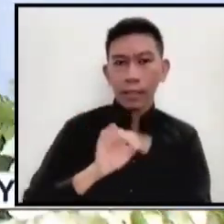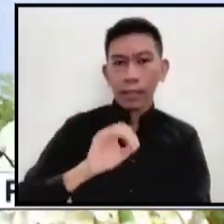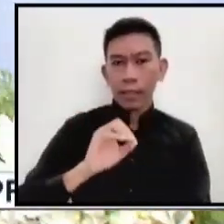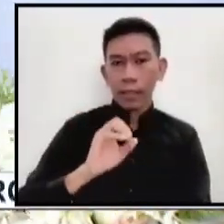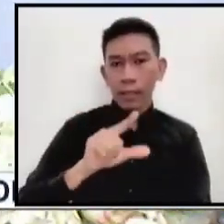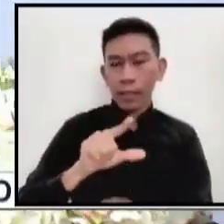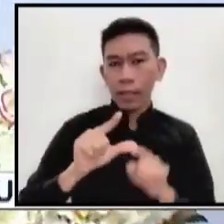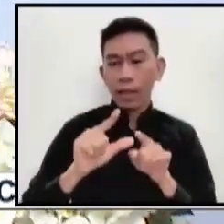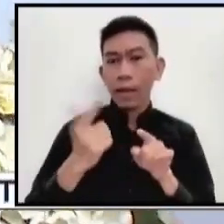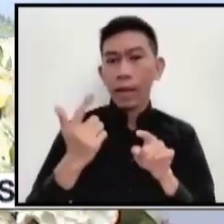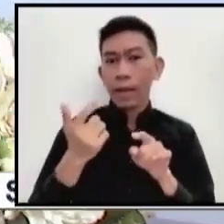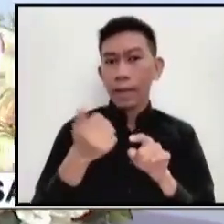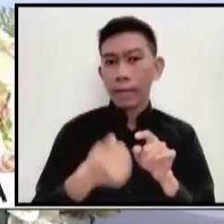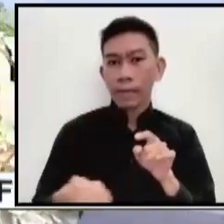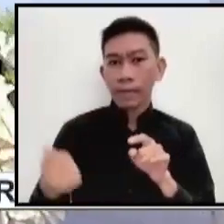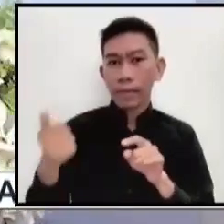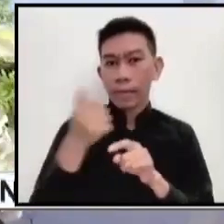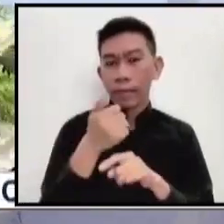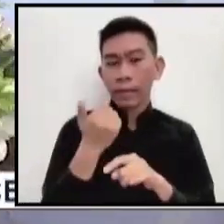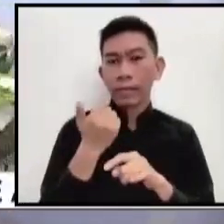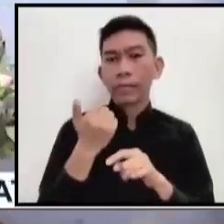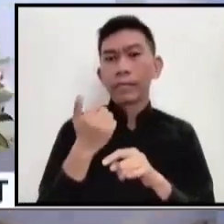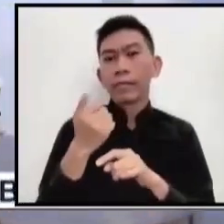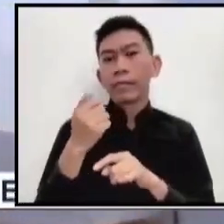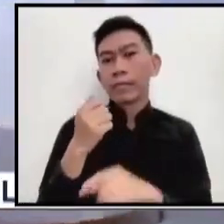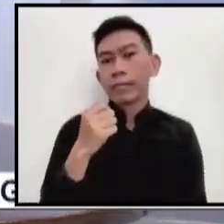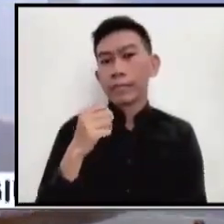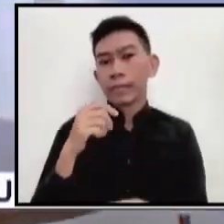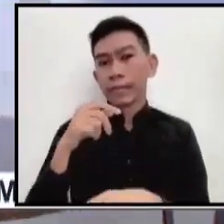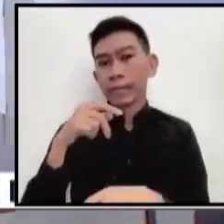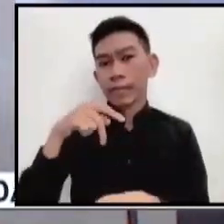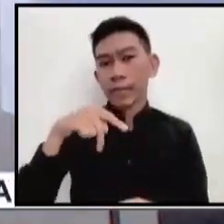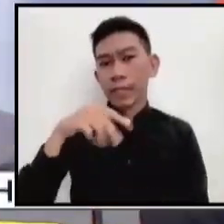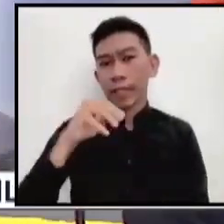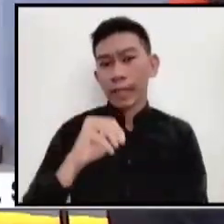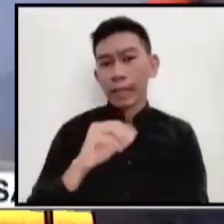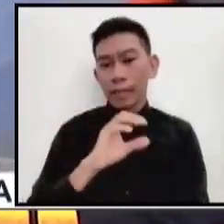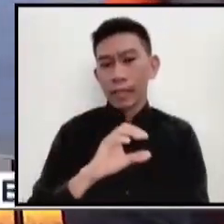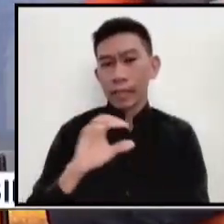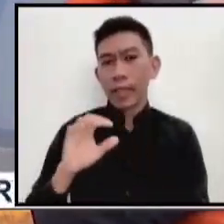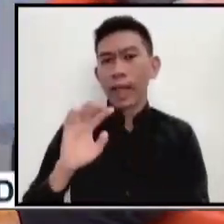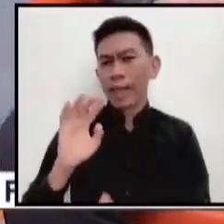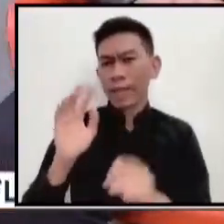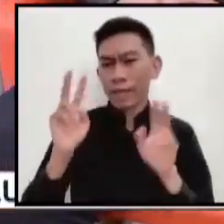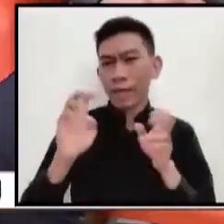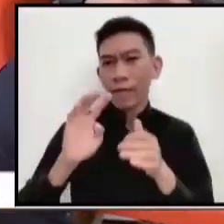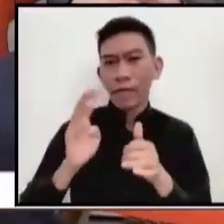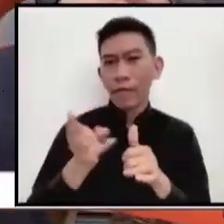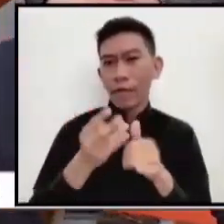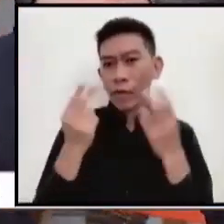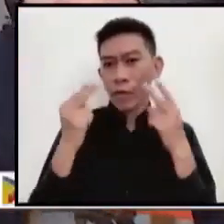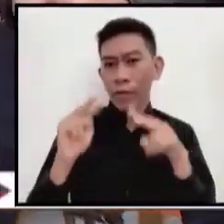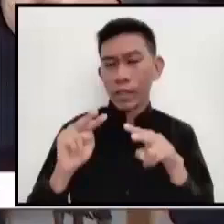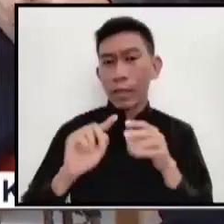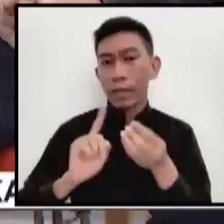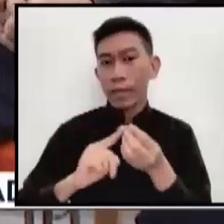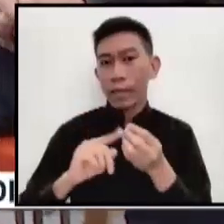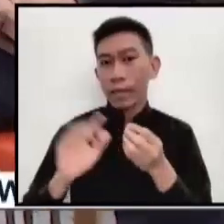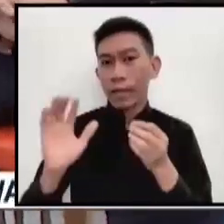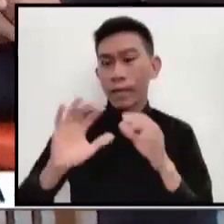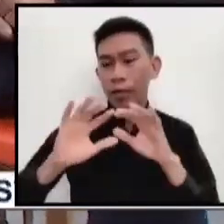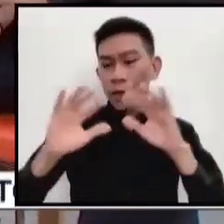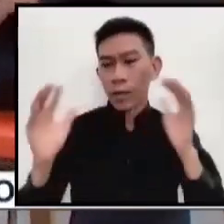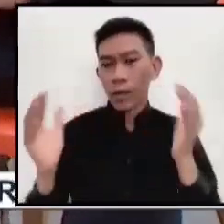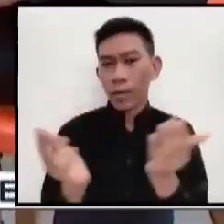Fort Watch, para bigyan tayo ng mas malalim na detalye kaugnay ng Home Free 15 Global Crusade. Magandang umaga at welcome po sa